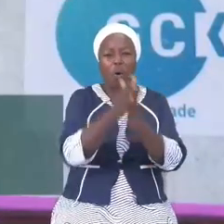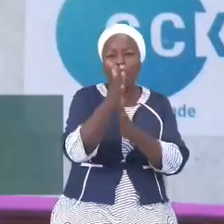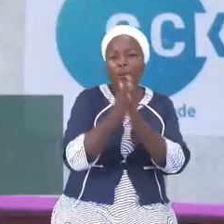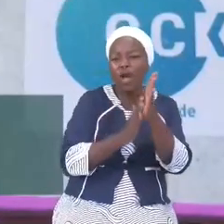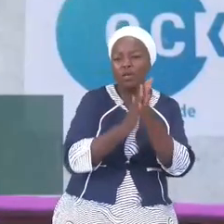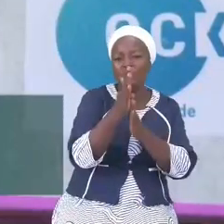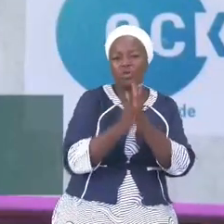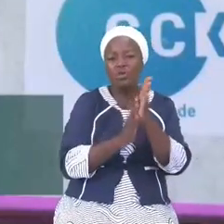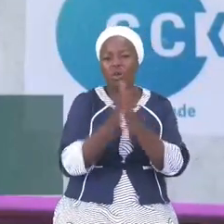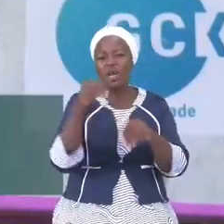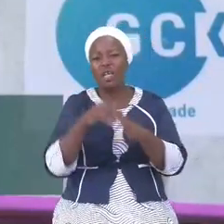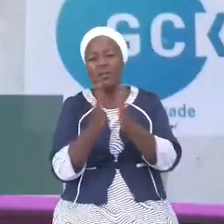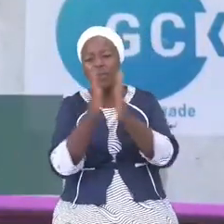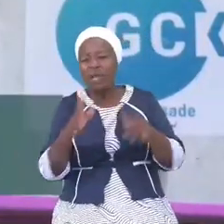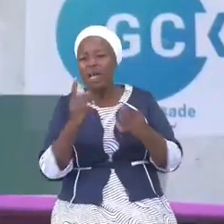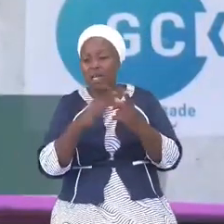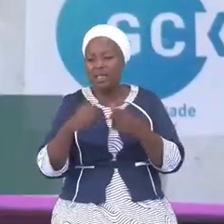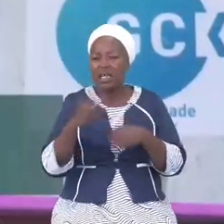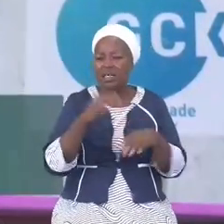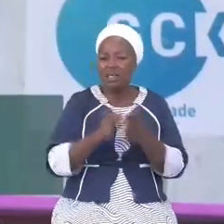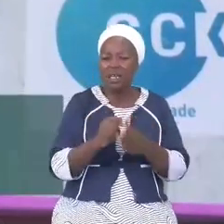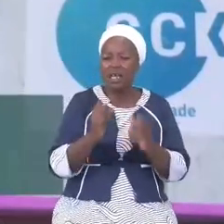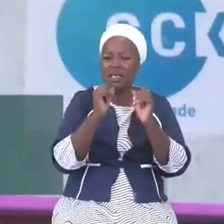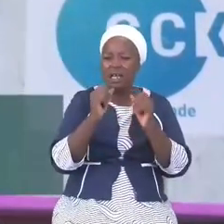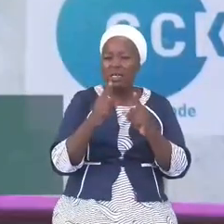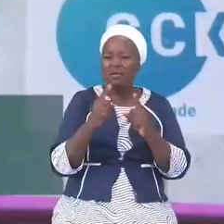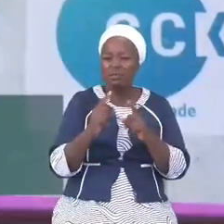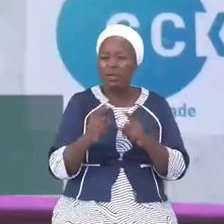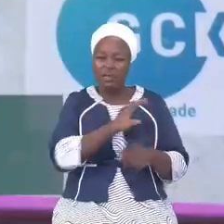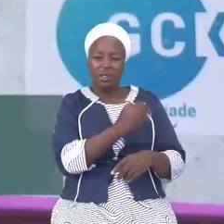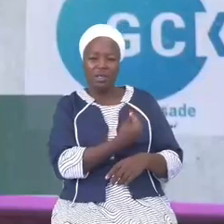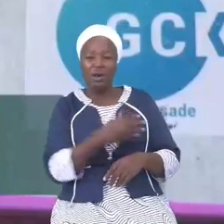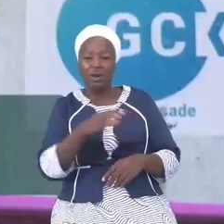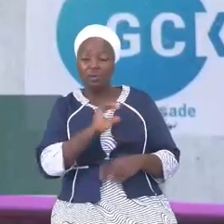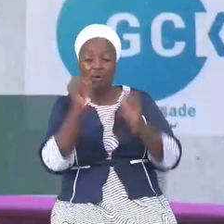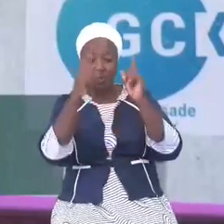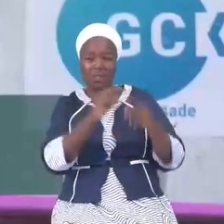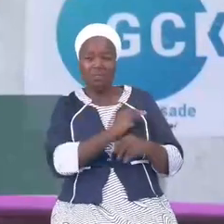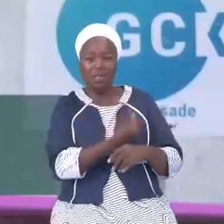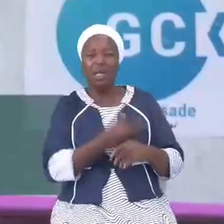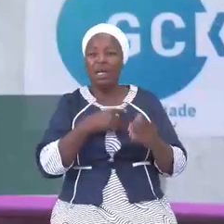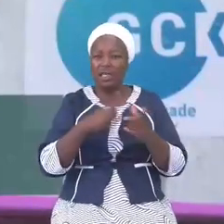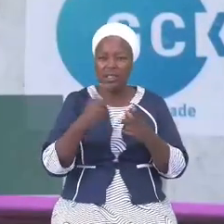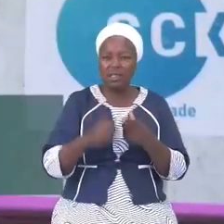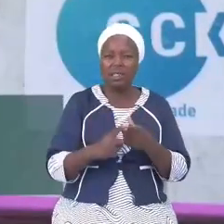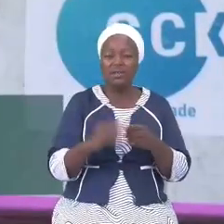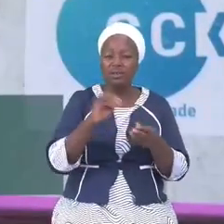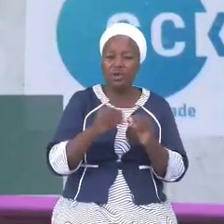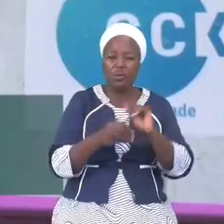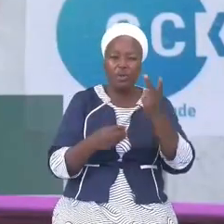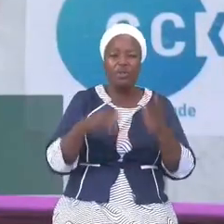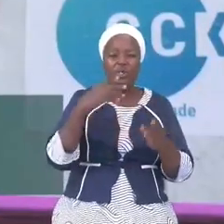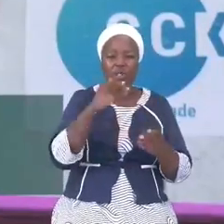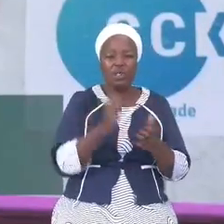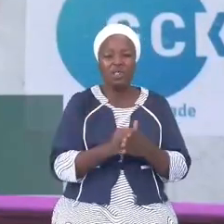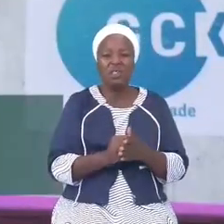fervente d'une âme affligée et réveillée. Deuxième élément, la douleur effective